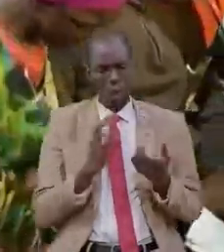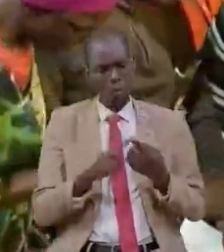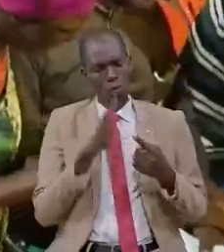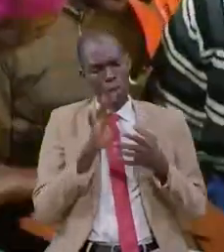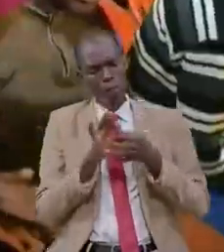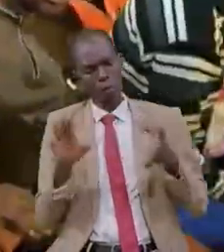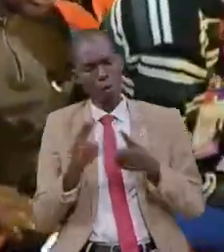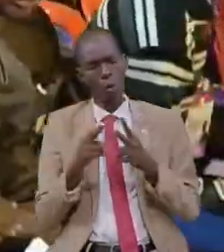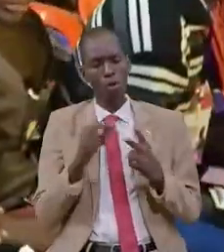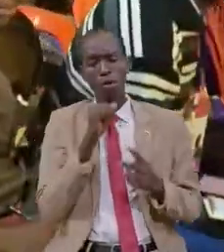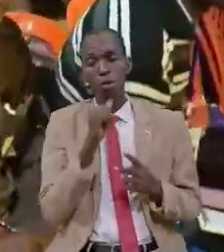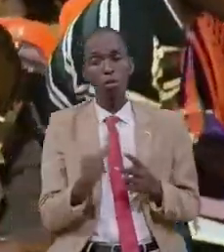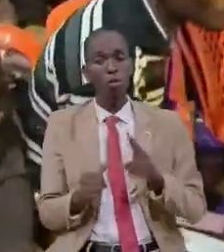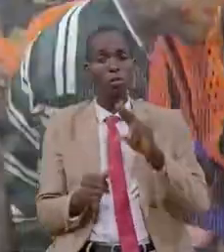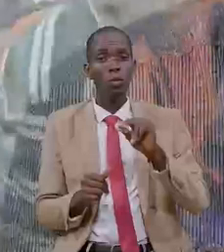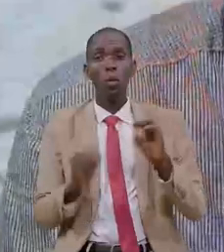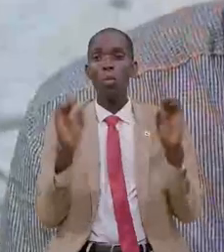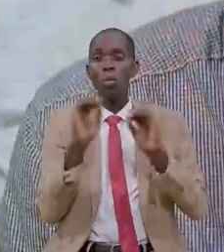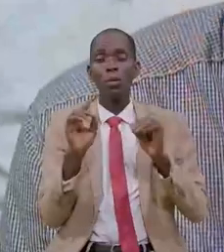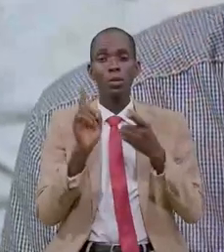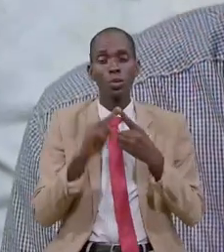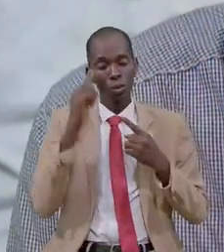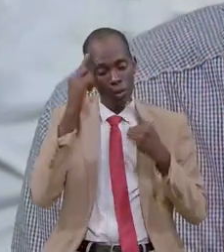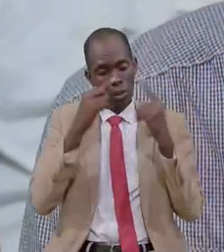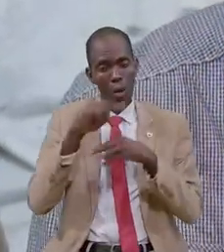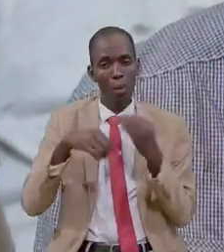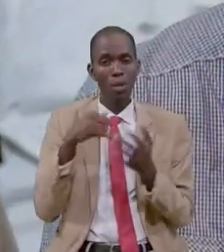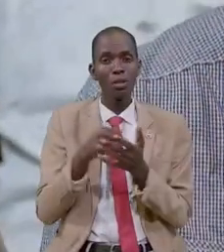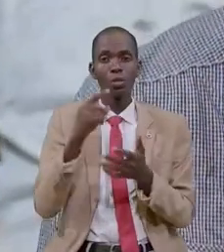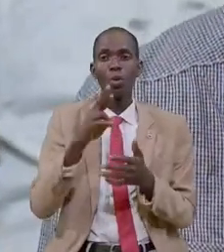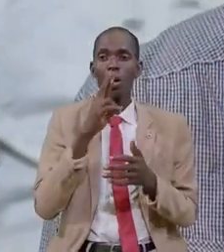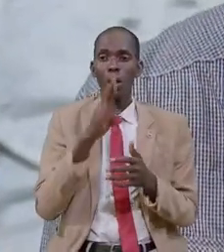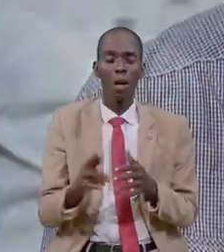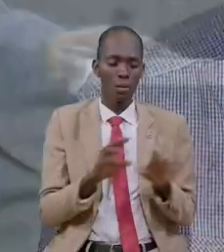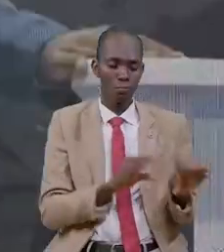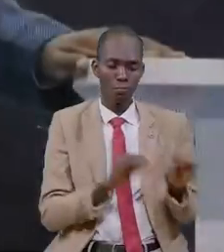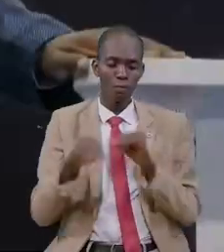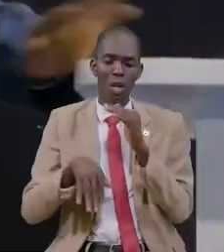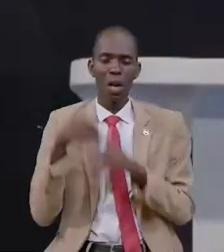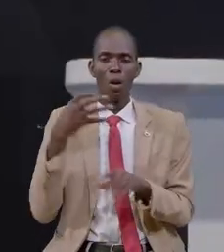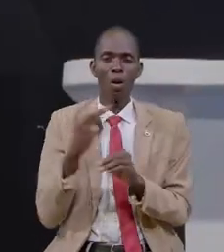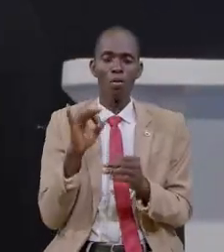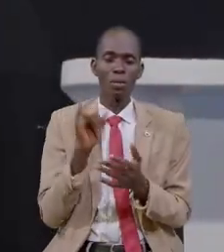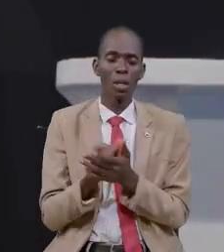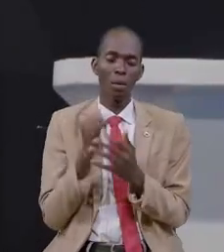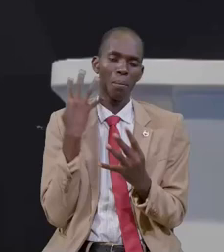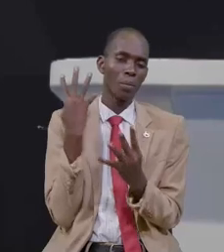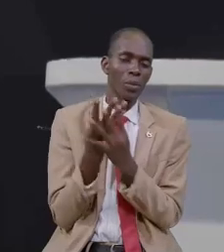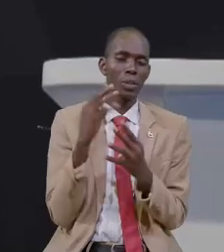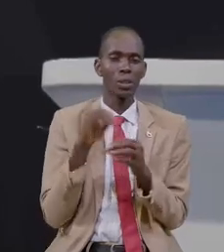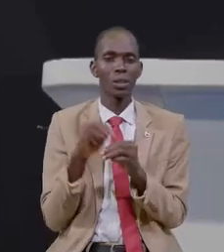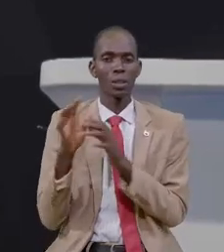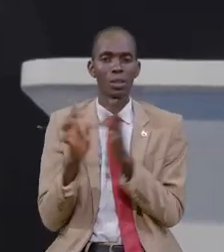à réfléchir. Aujourd'hui, tu es transféré de cette prison au nom de